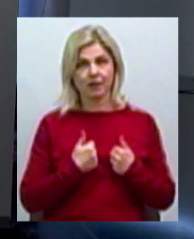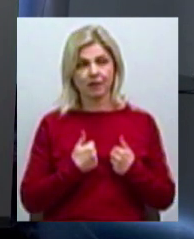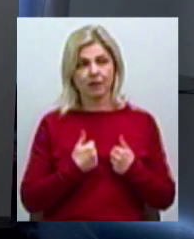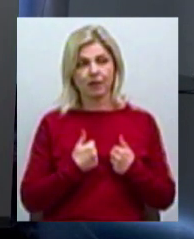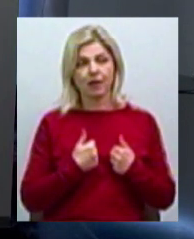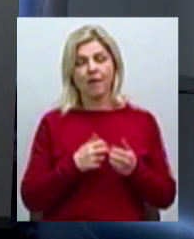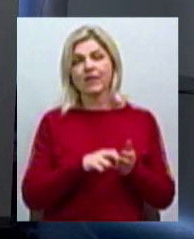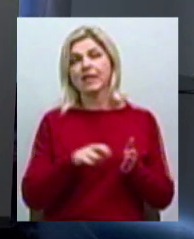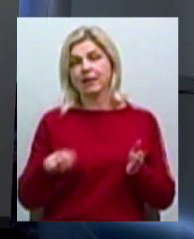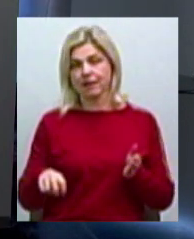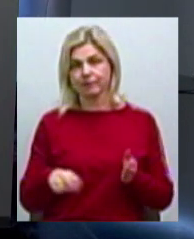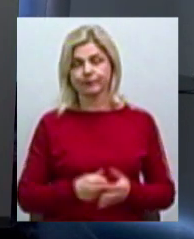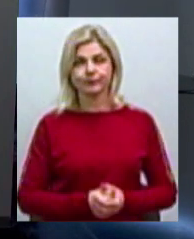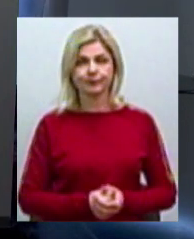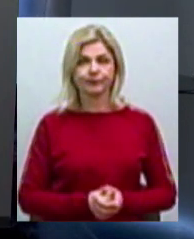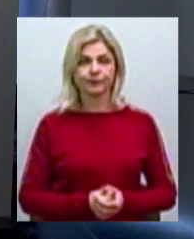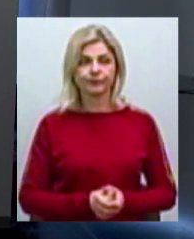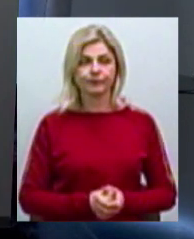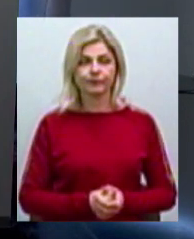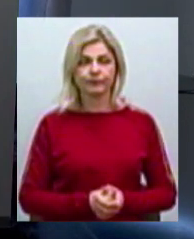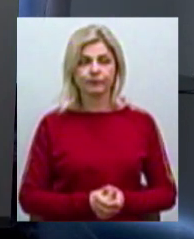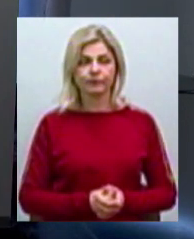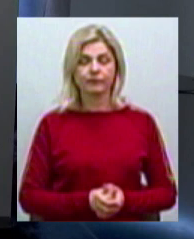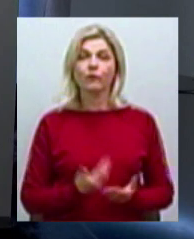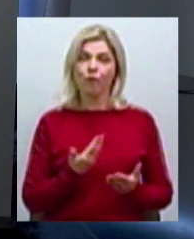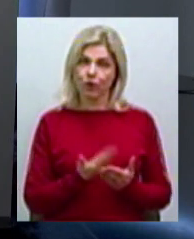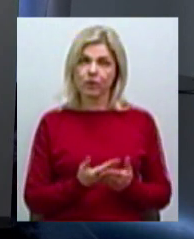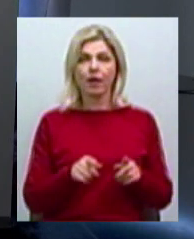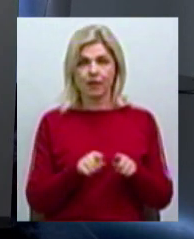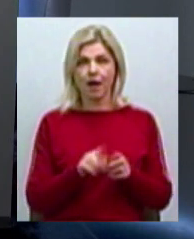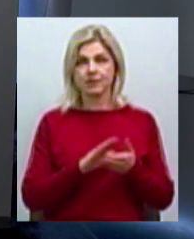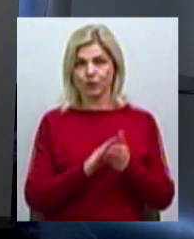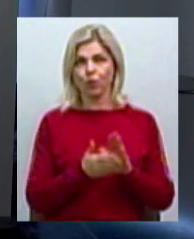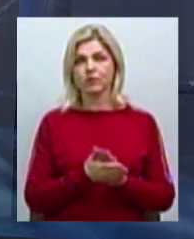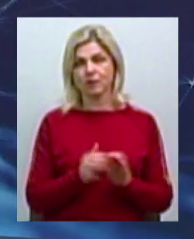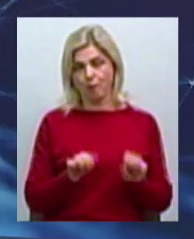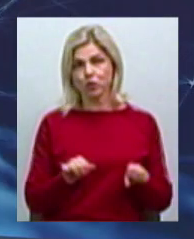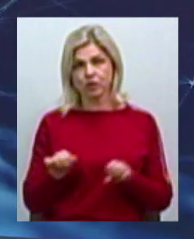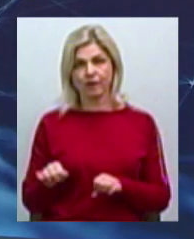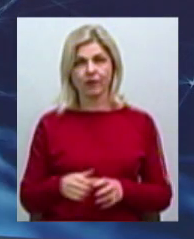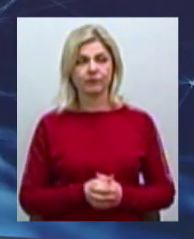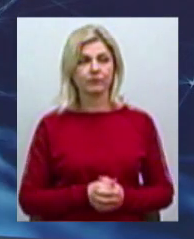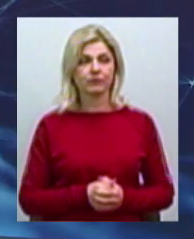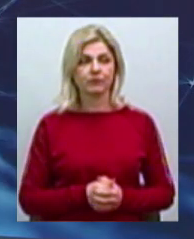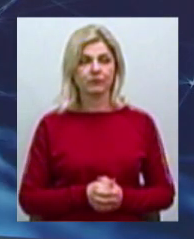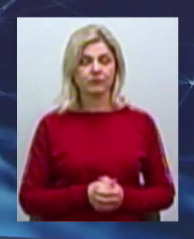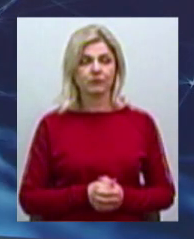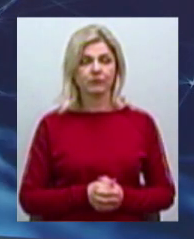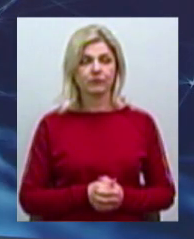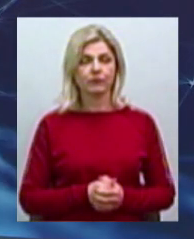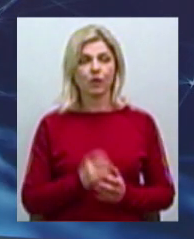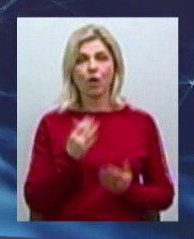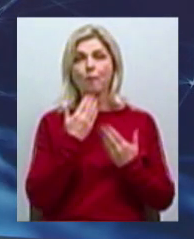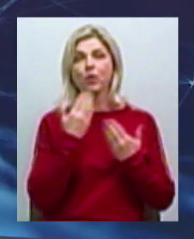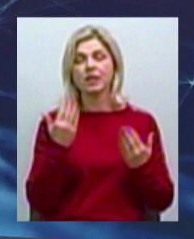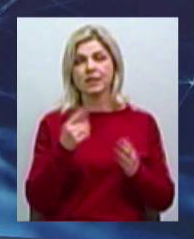намагалися відійти. Ось, в принципі, так. Така ситуація можлива. Ну і в цьому контексті останнє запитання, у нас десь